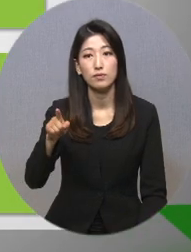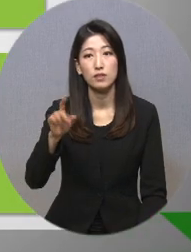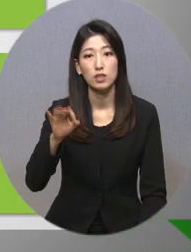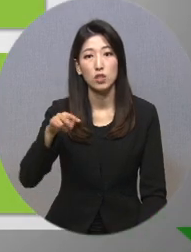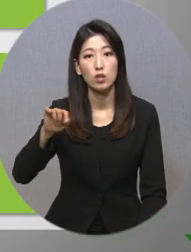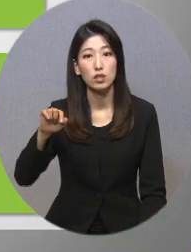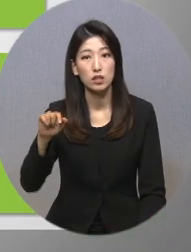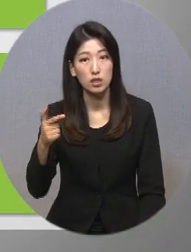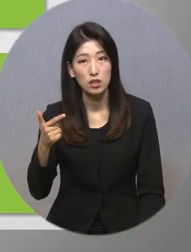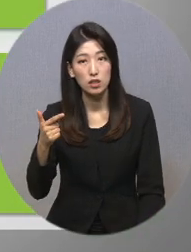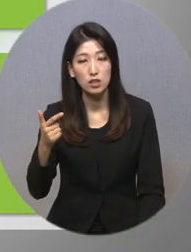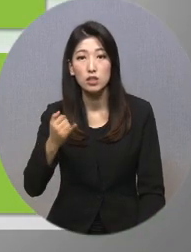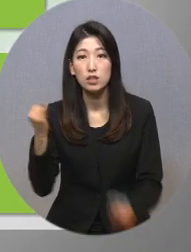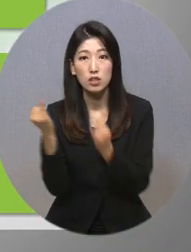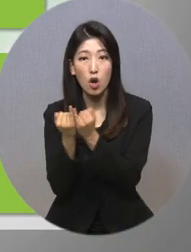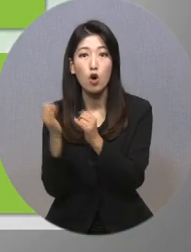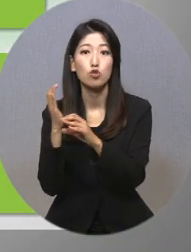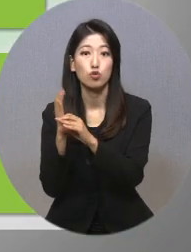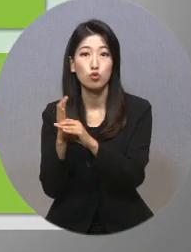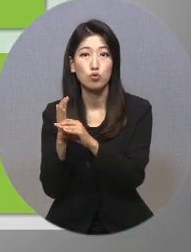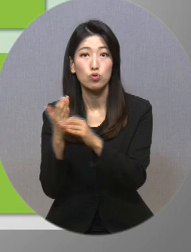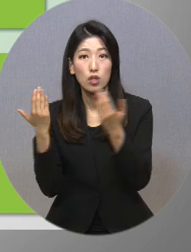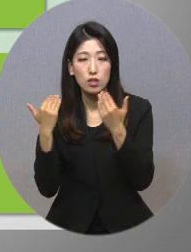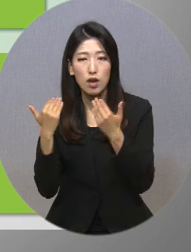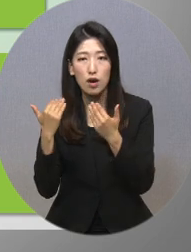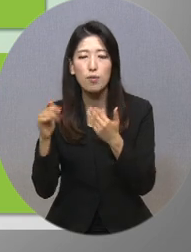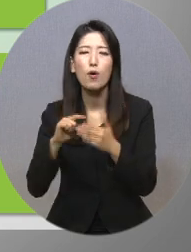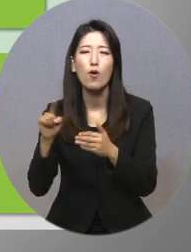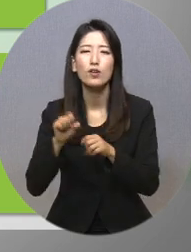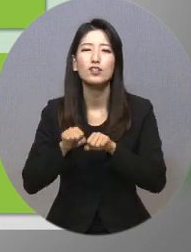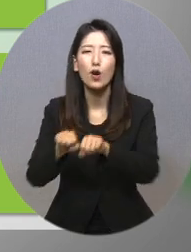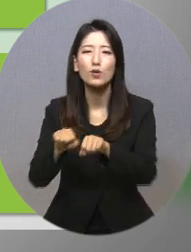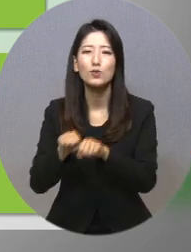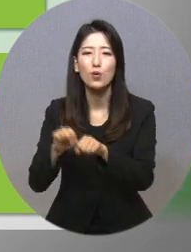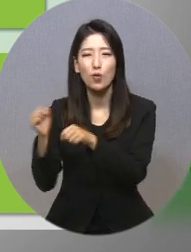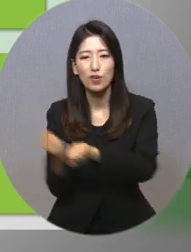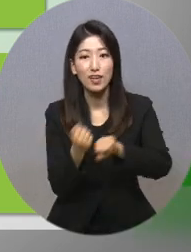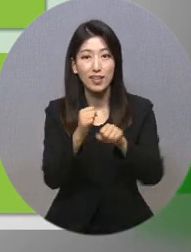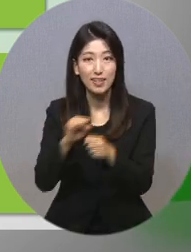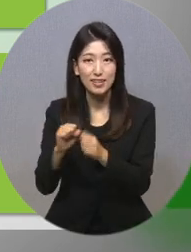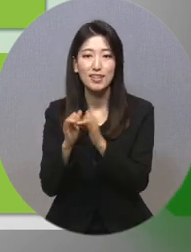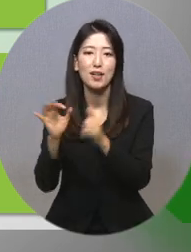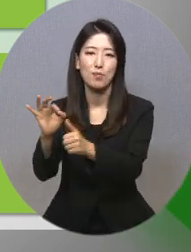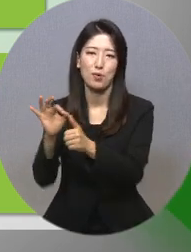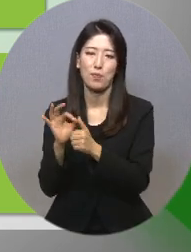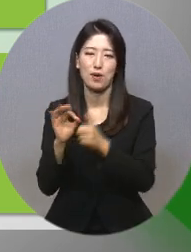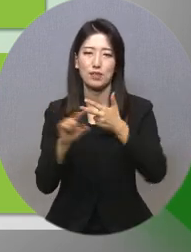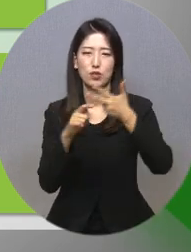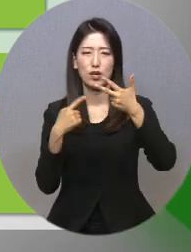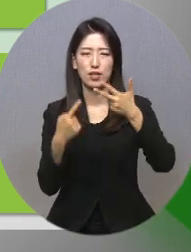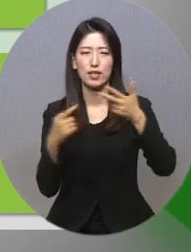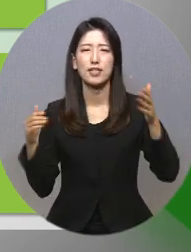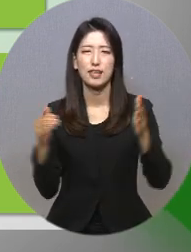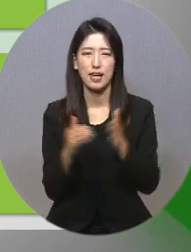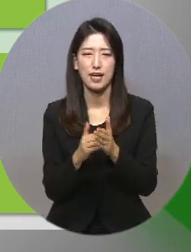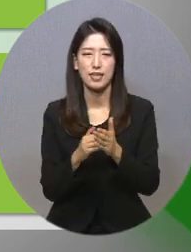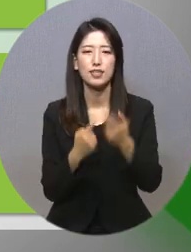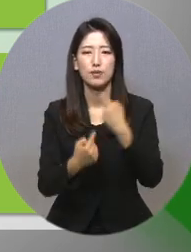정신여중에서 환경미화원을 모집합니다. 접수 마감일은 7월 1일까지며 근무지는 서울특별시